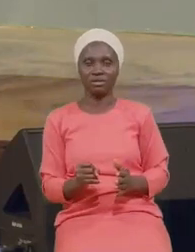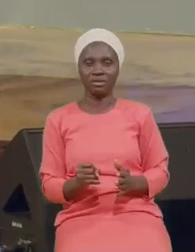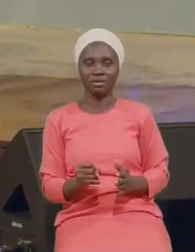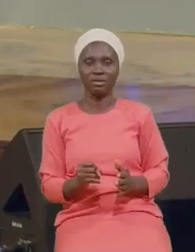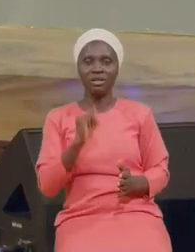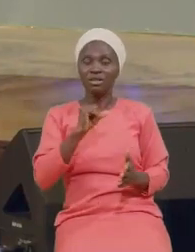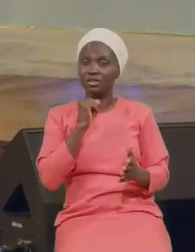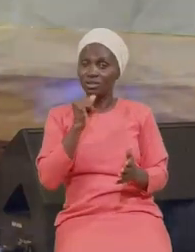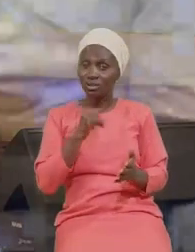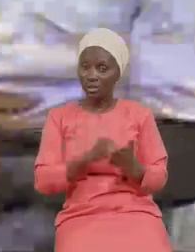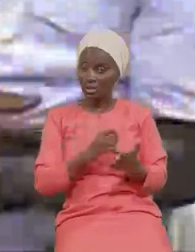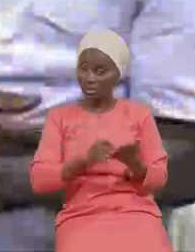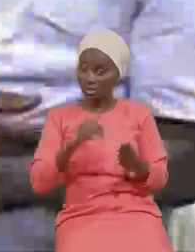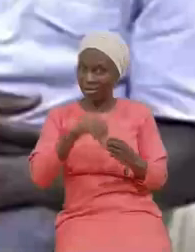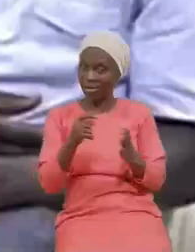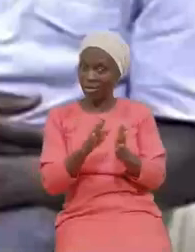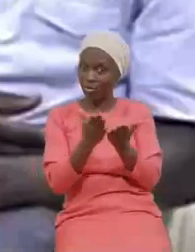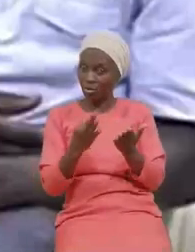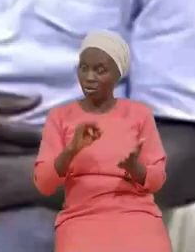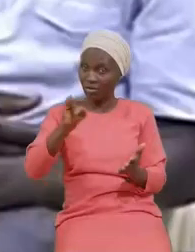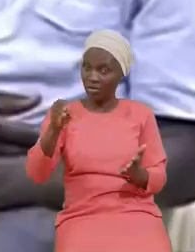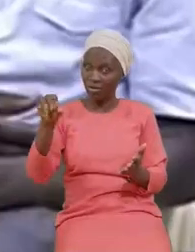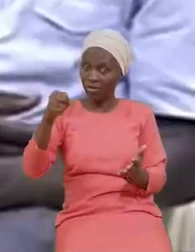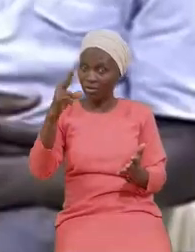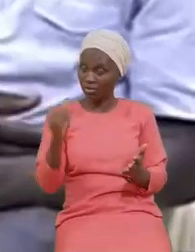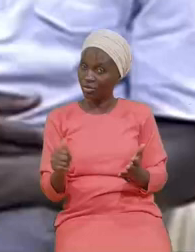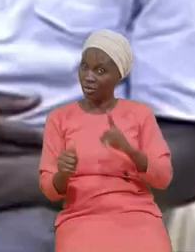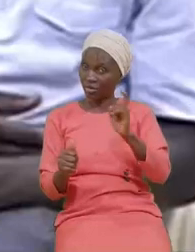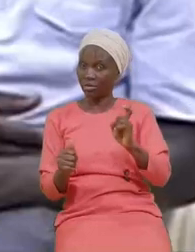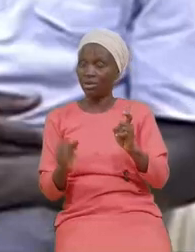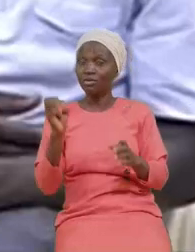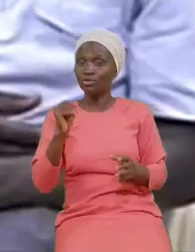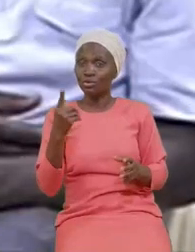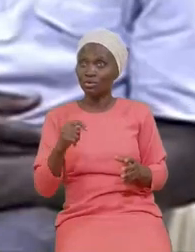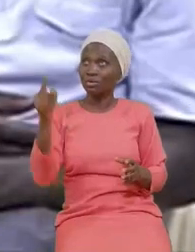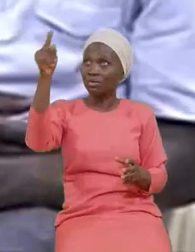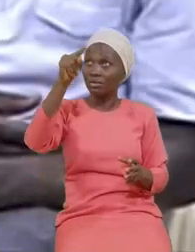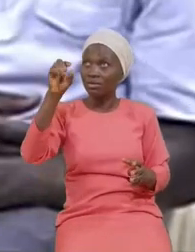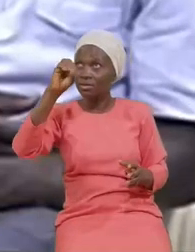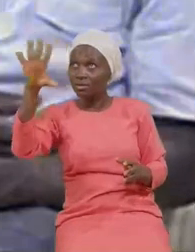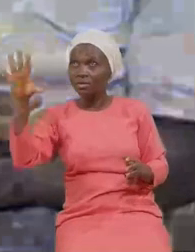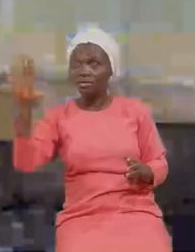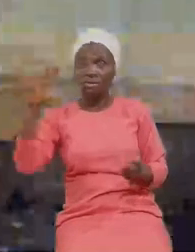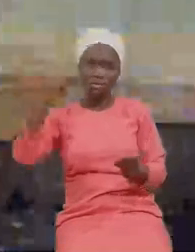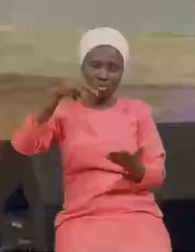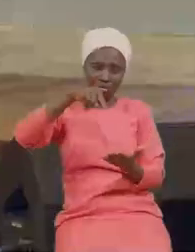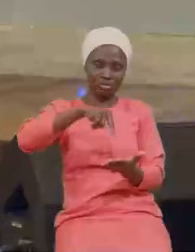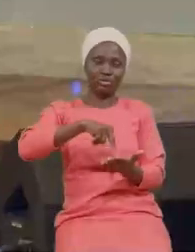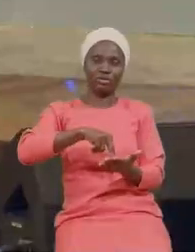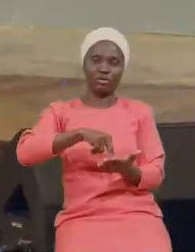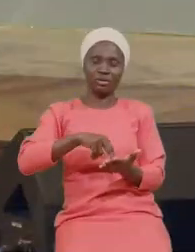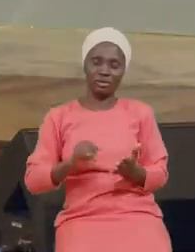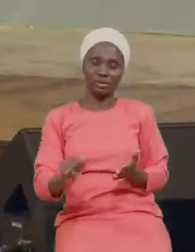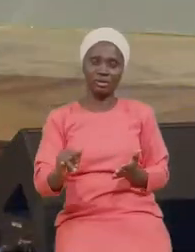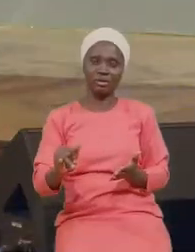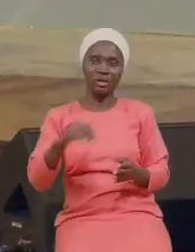n'est-il pas écrit dans le livre du juste le soleil s'arrête au milieu du ciel et ne